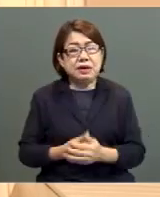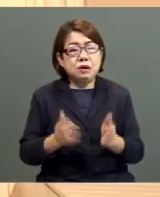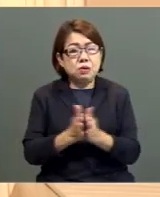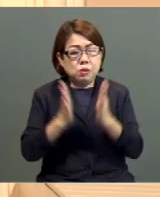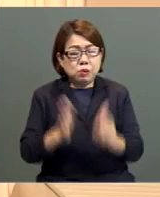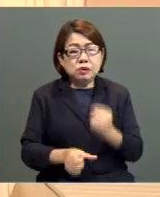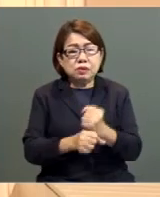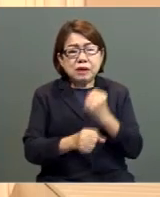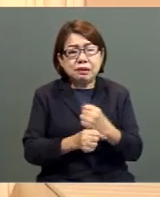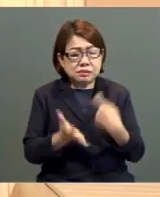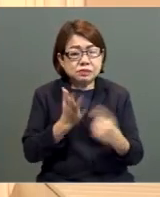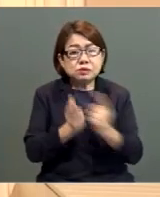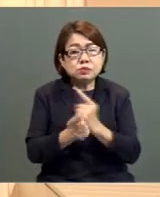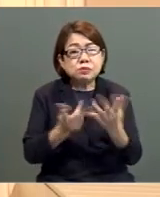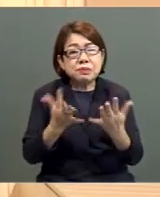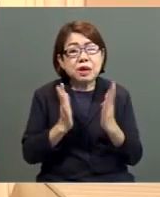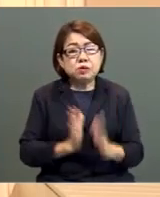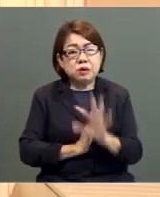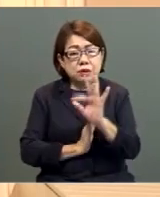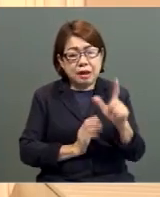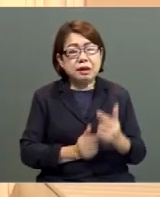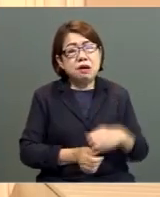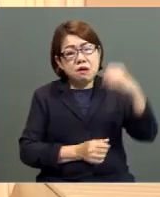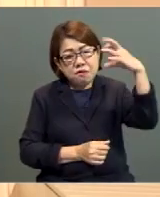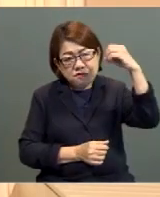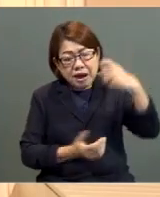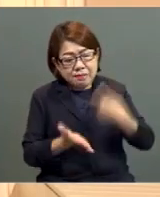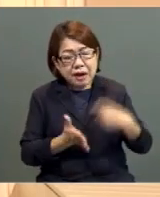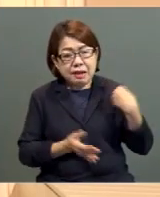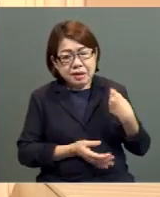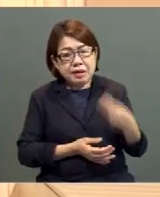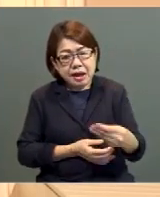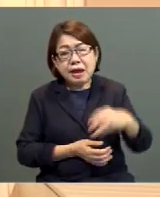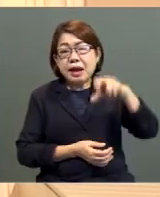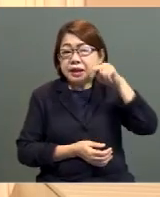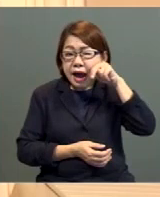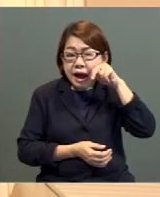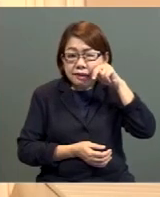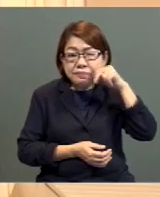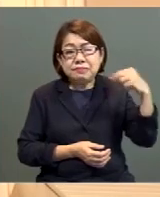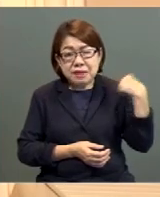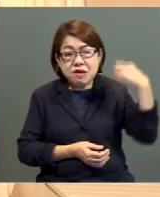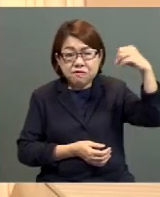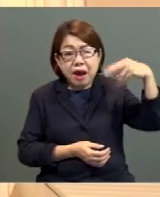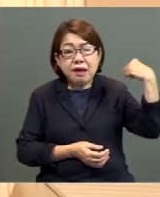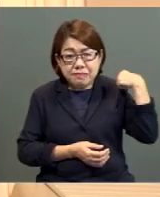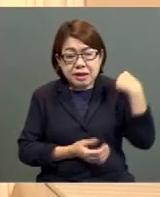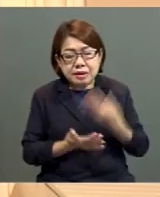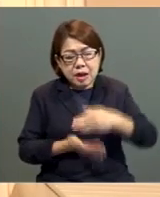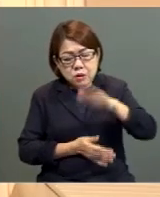ประกันการใช้ไฟฟ้าและการใช้น้ำรวมทั้งลดค่าน้ำค่าไฟ3เดือนสำหรับทุกครั